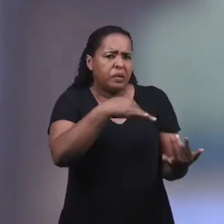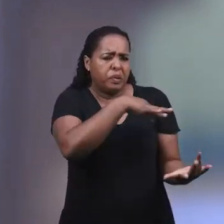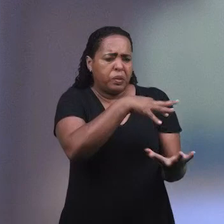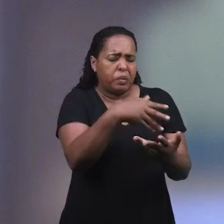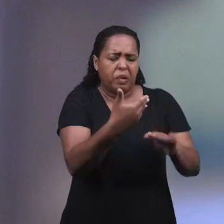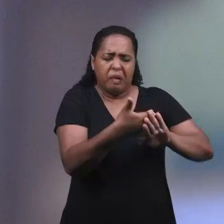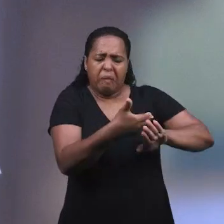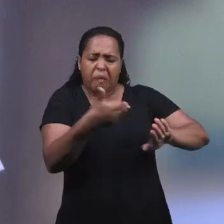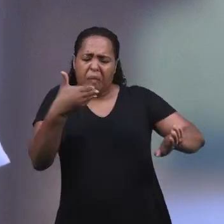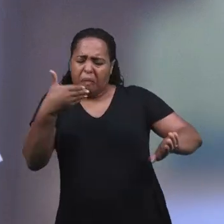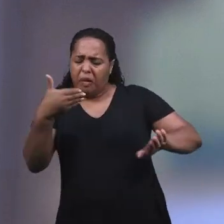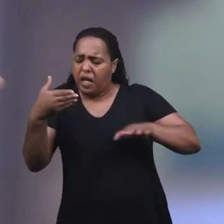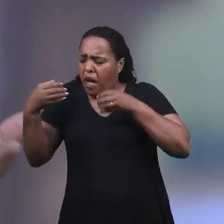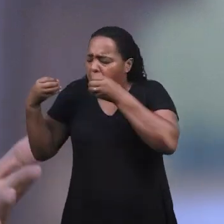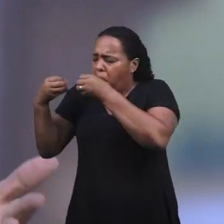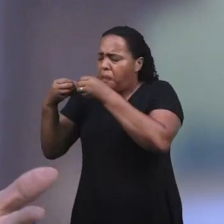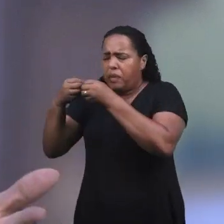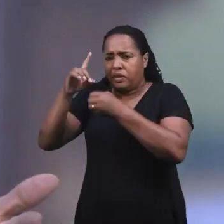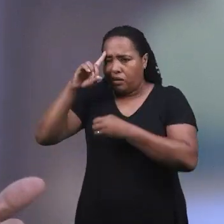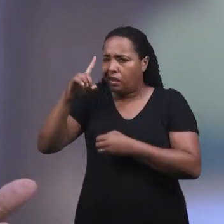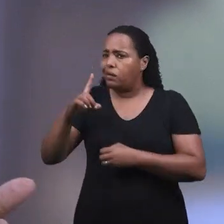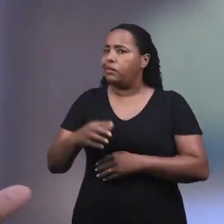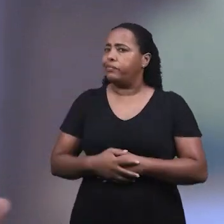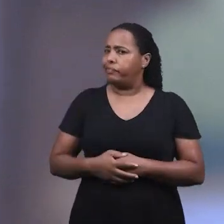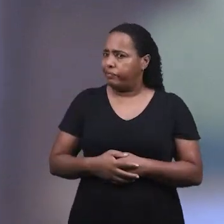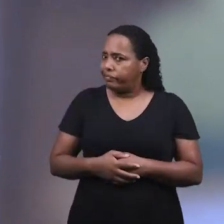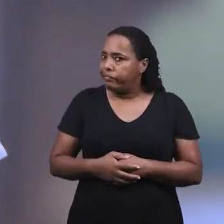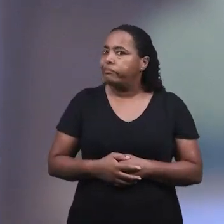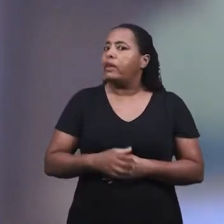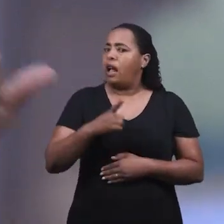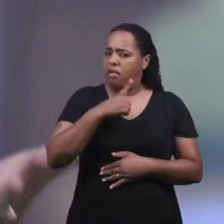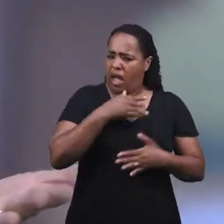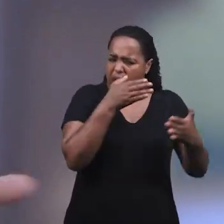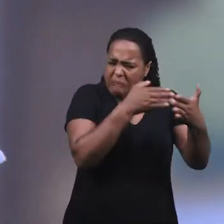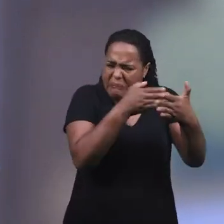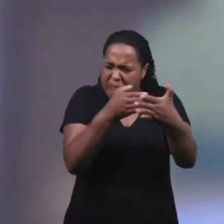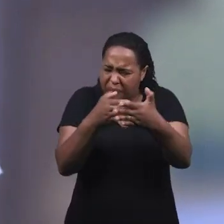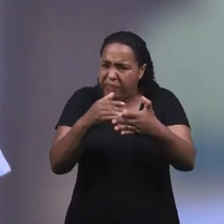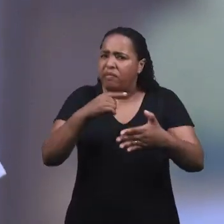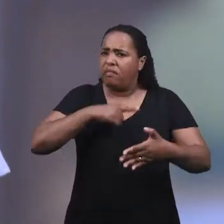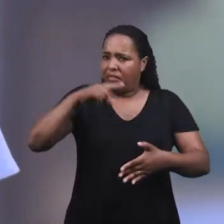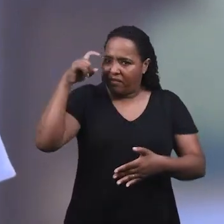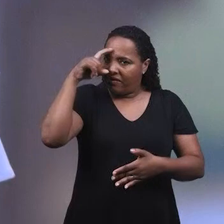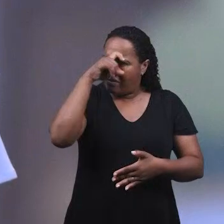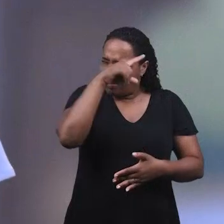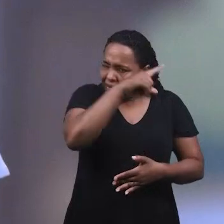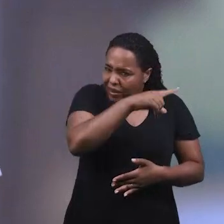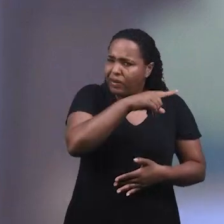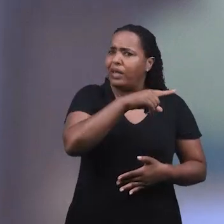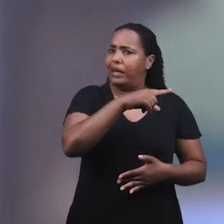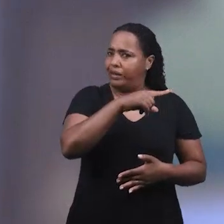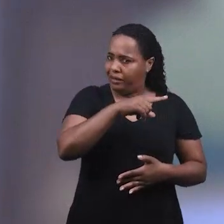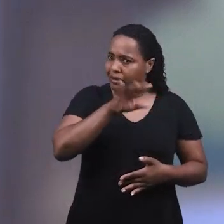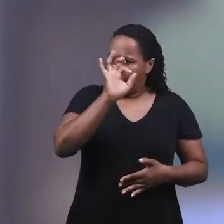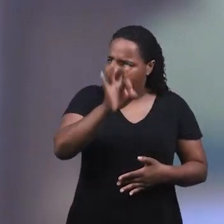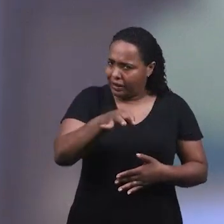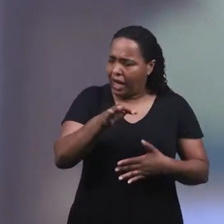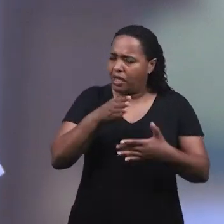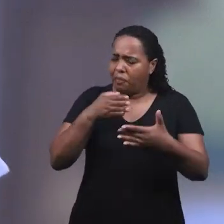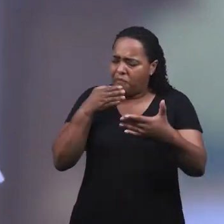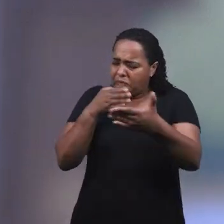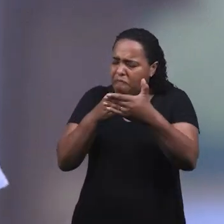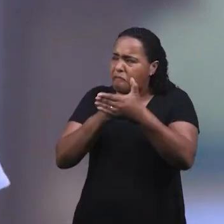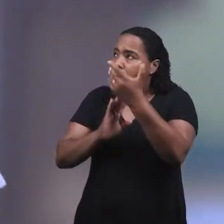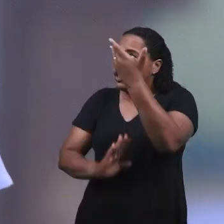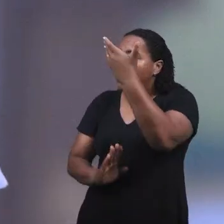approcher de Dieu. Il y a beaucoup de difficultés, n'est-ce pas? Beaucoup d'obstacles se lèvent pour nous empêcher d'arriver